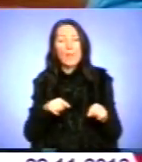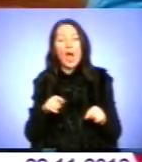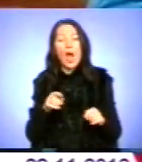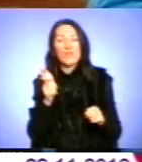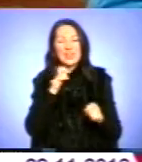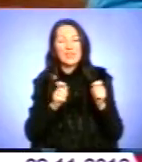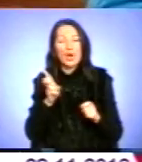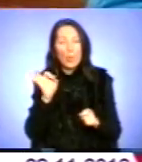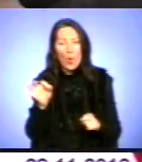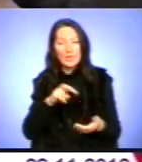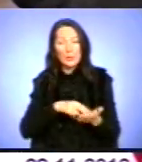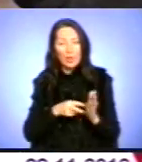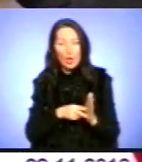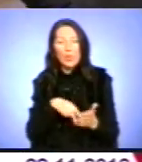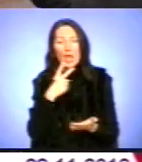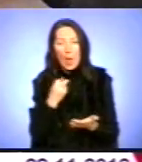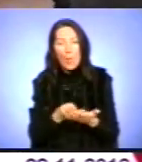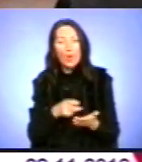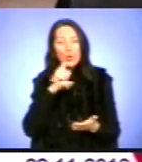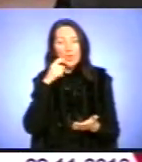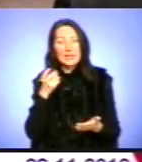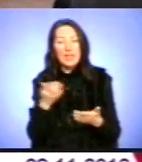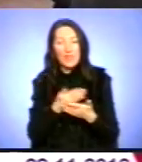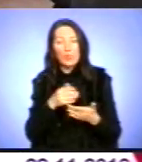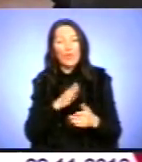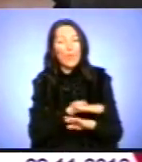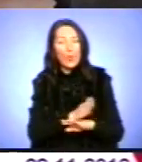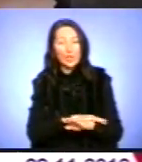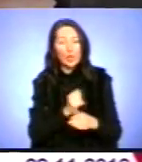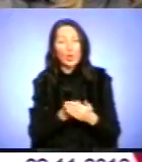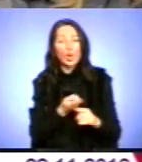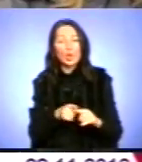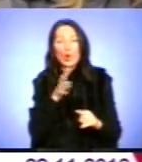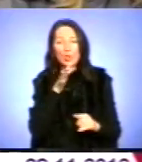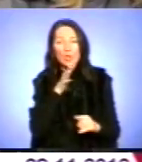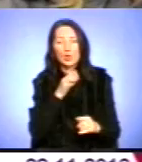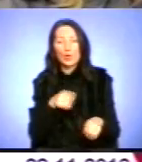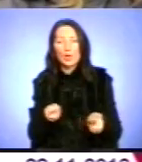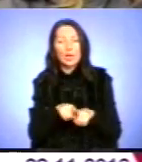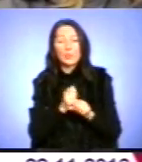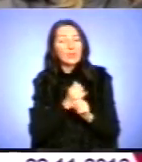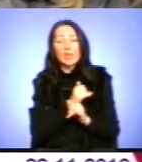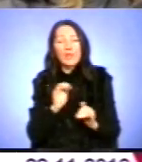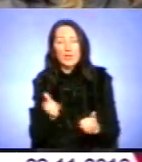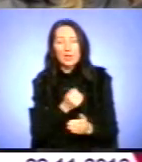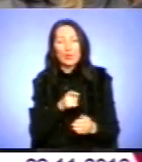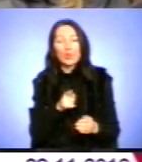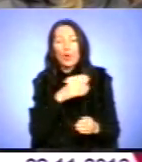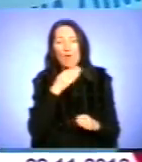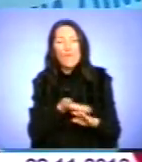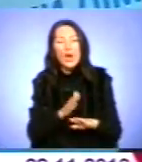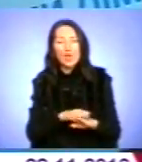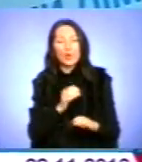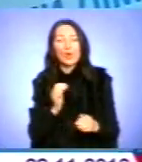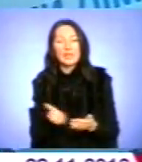запланований також показ українських фільмів у Польщі. Однак до цього часу втілити задум у життя не вдавалося, оскільки важко знайти меценатів.